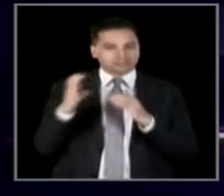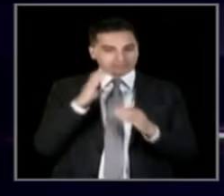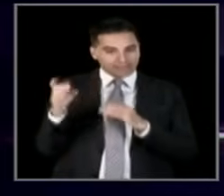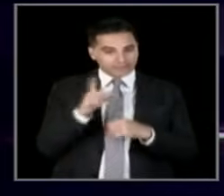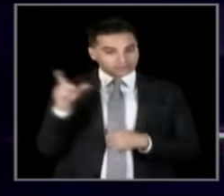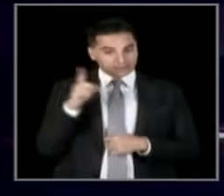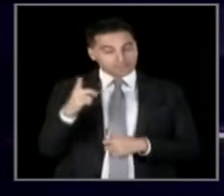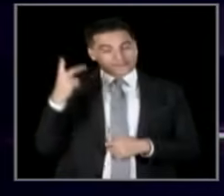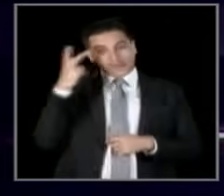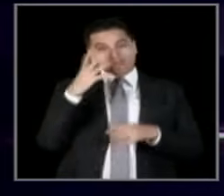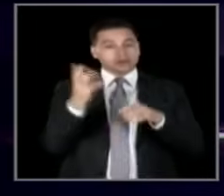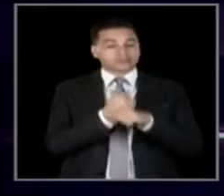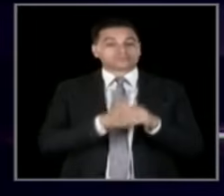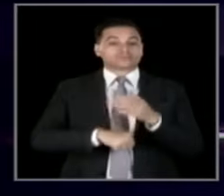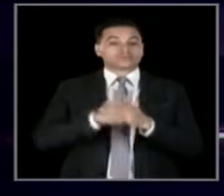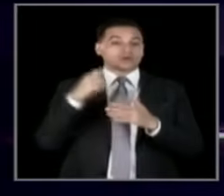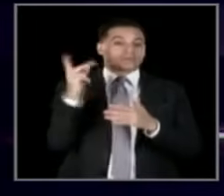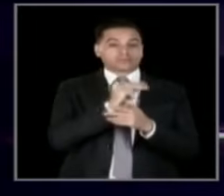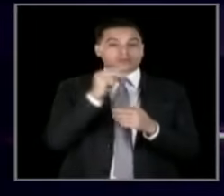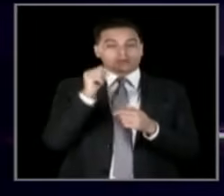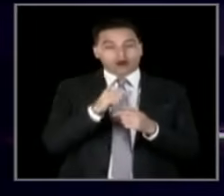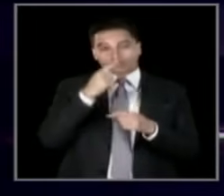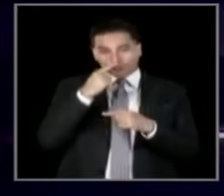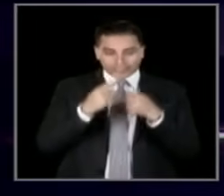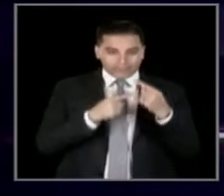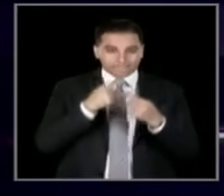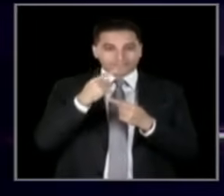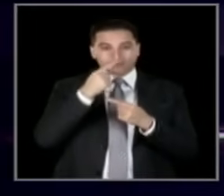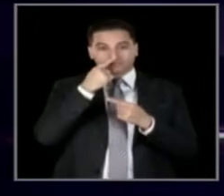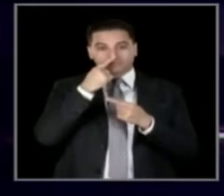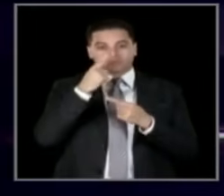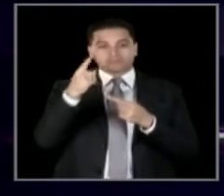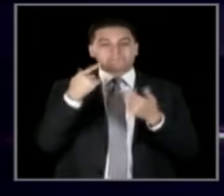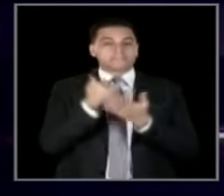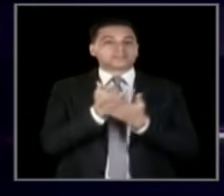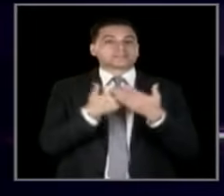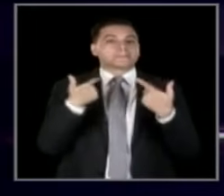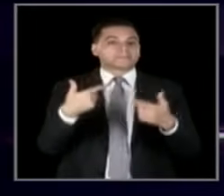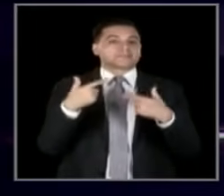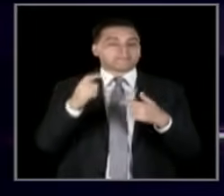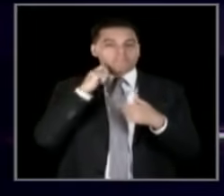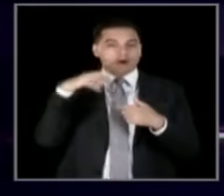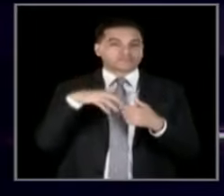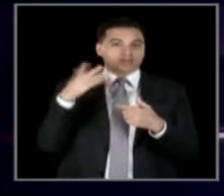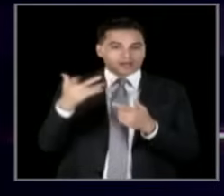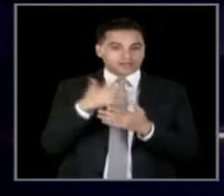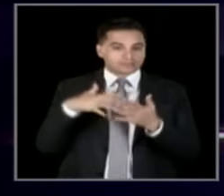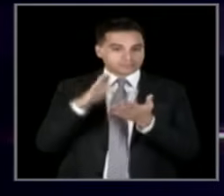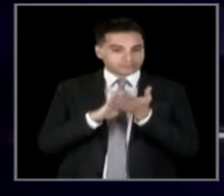صحيحة. حلمهم يكسبوا النهاردة ويكملوا المشوار. من مصر الجديدة محافظة القاهرة، رحب كلنا